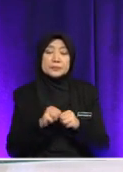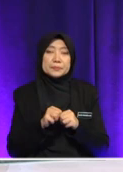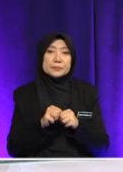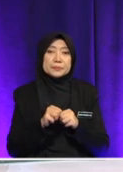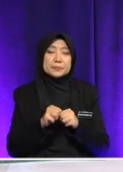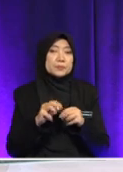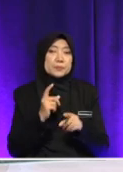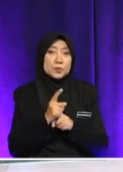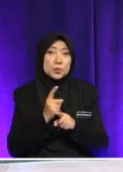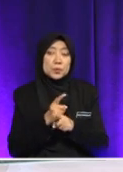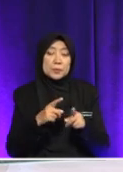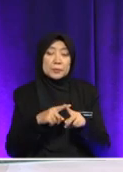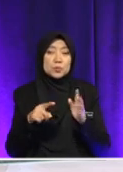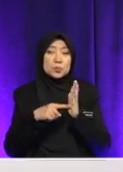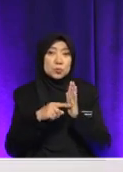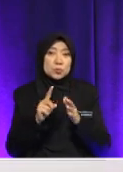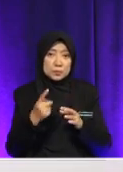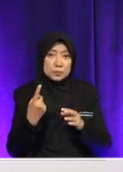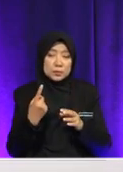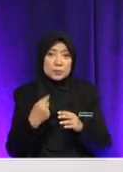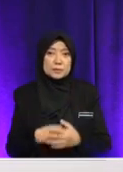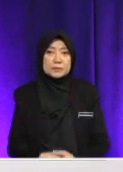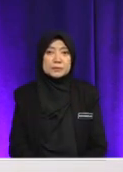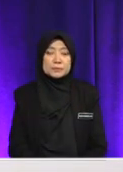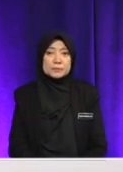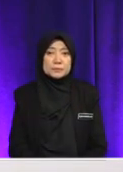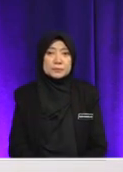masukkan sampo kan